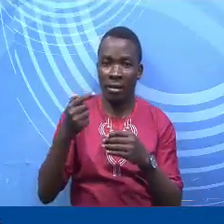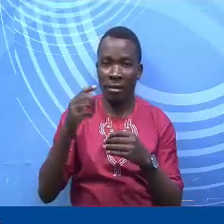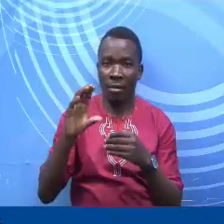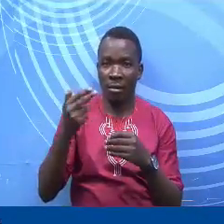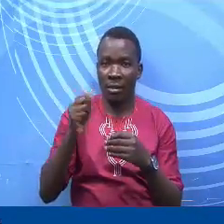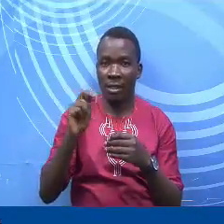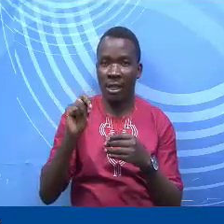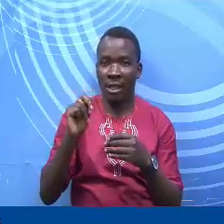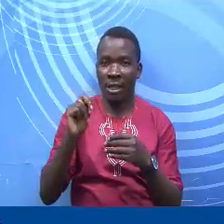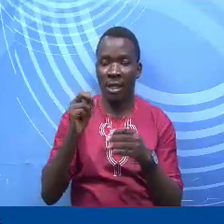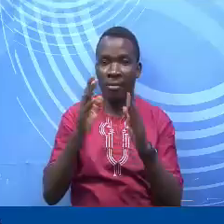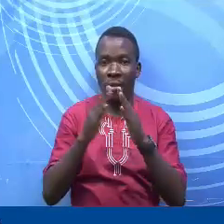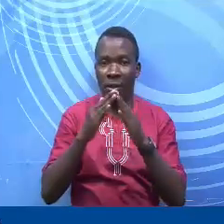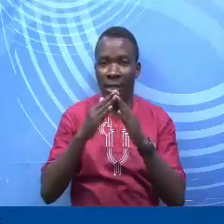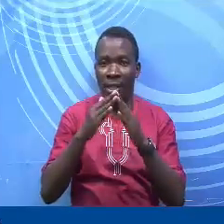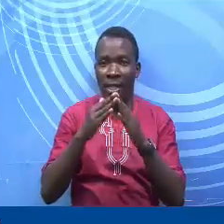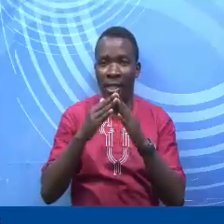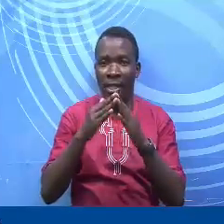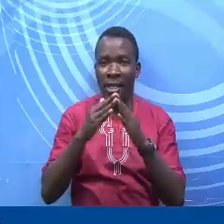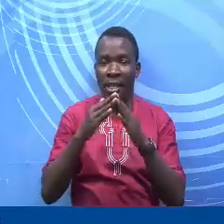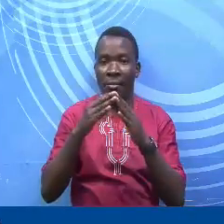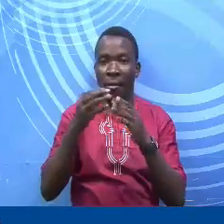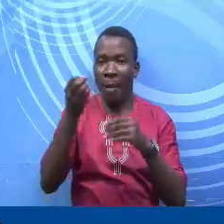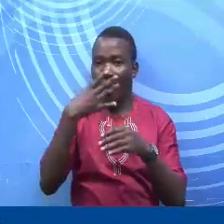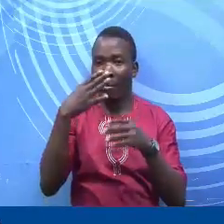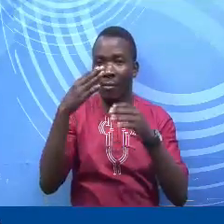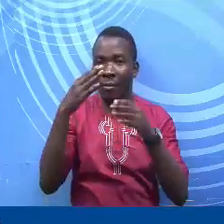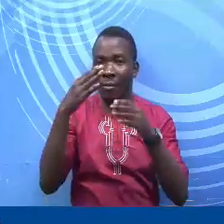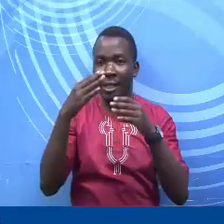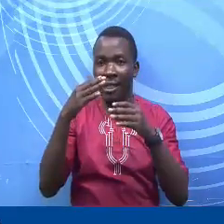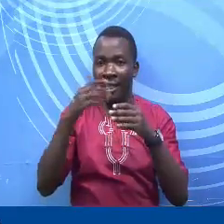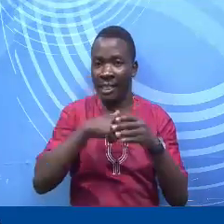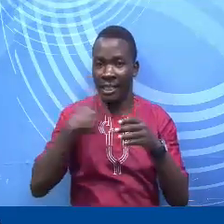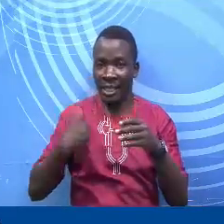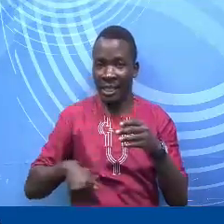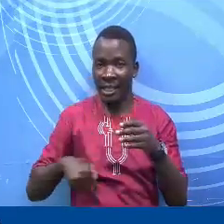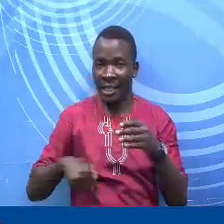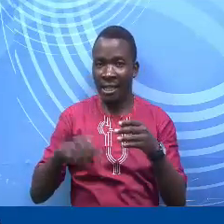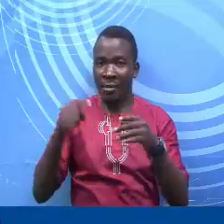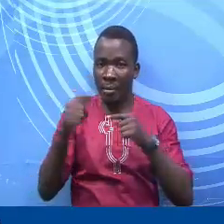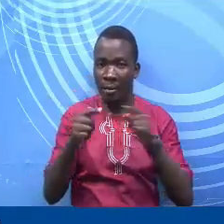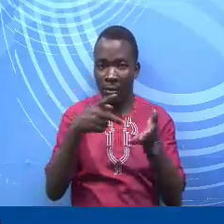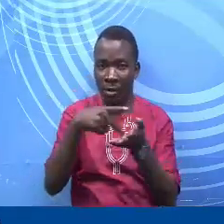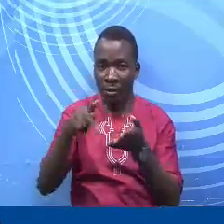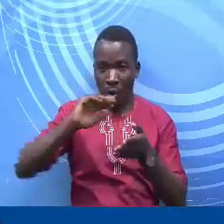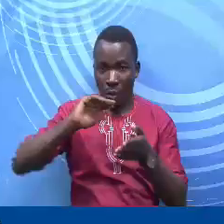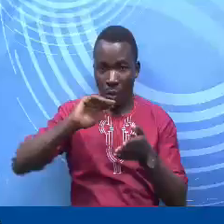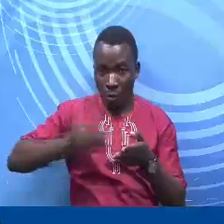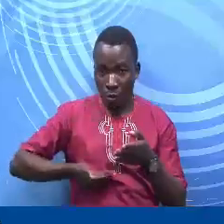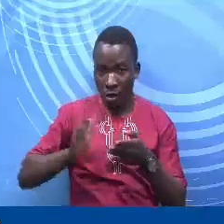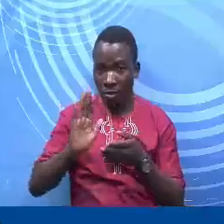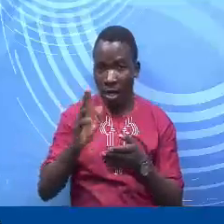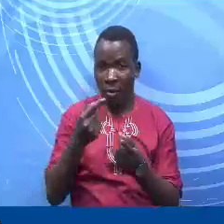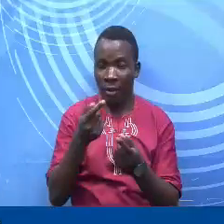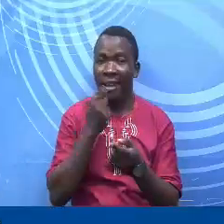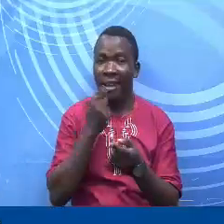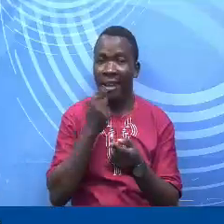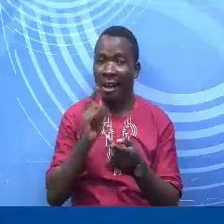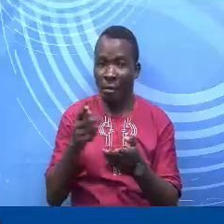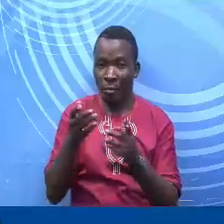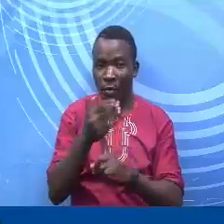mu Bushinwa rwategetse umugabo witwa Chen kwishyura uwahoze hari umugore we witwa Wang amafaranga yakabaye